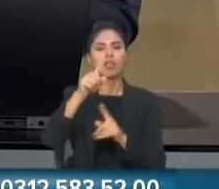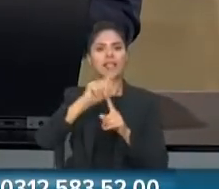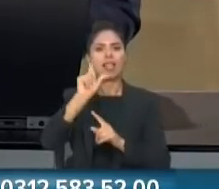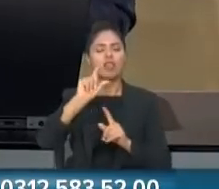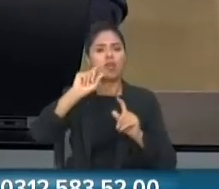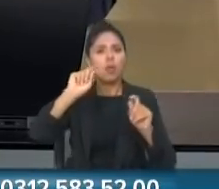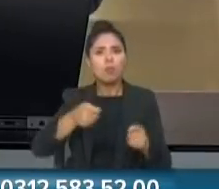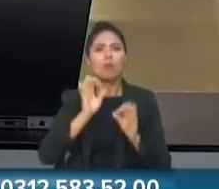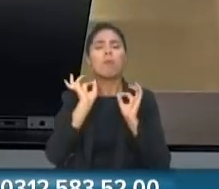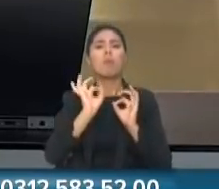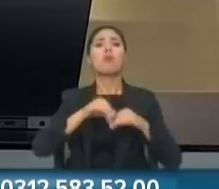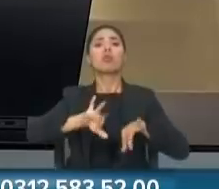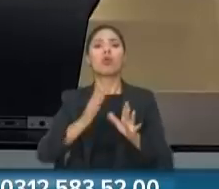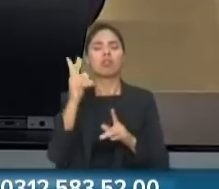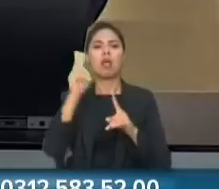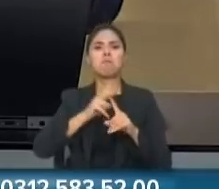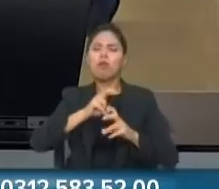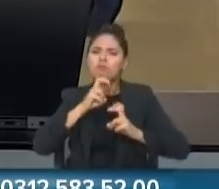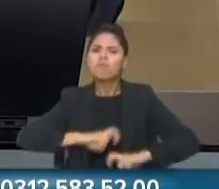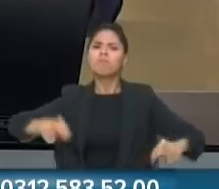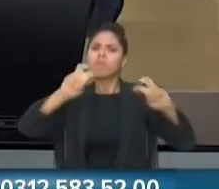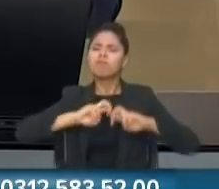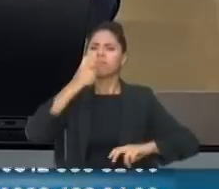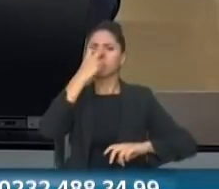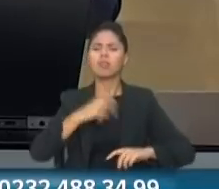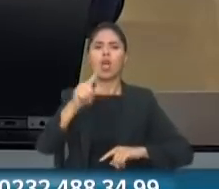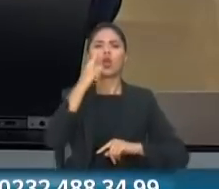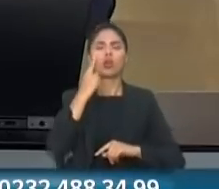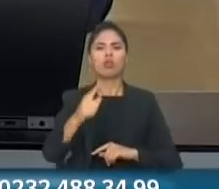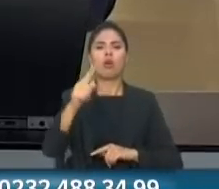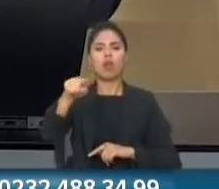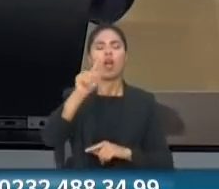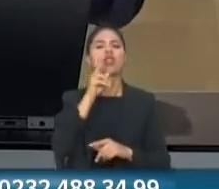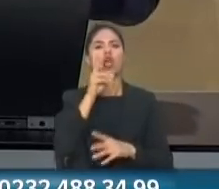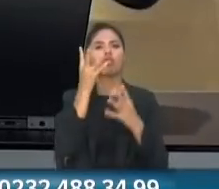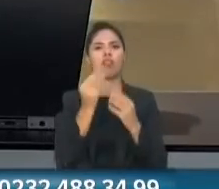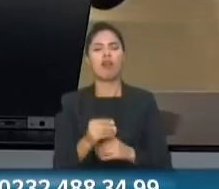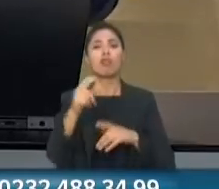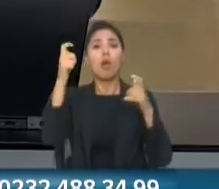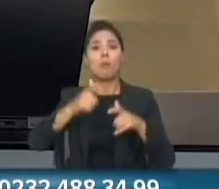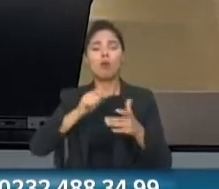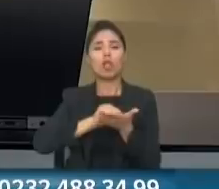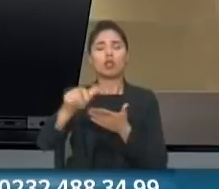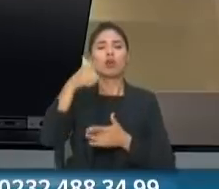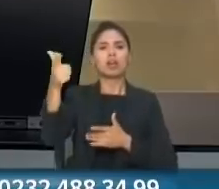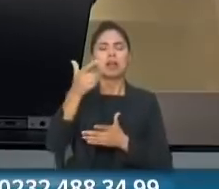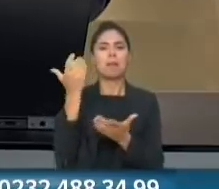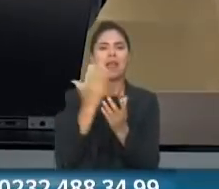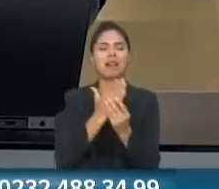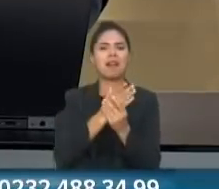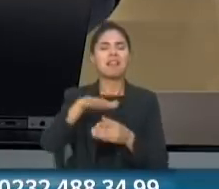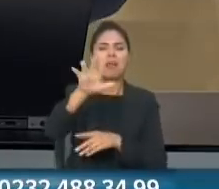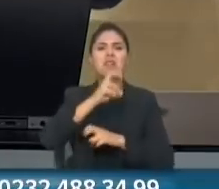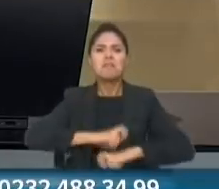kimliklerini tespit etmek mümkün değildi ama polis çok titiz bir çalışmayla sonuca ulaştı. Bölgedeki tüm kamera kayıtları saniye